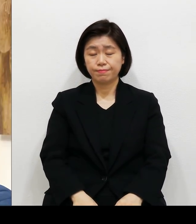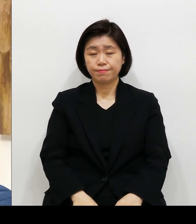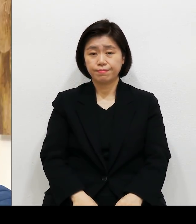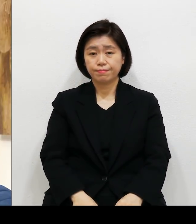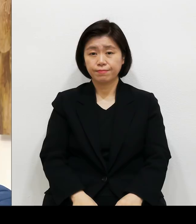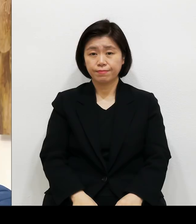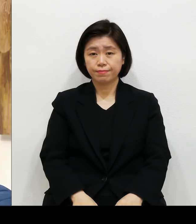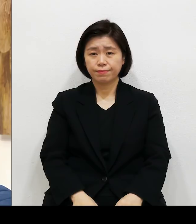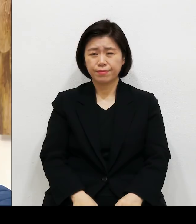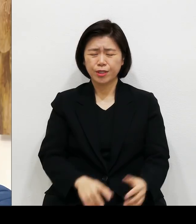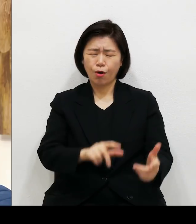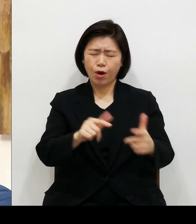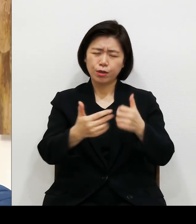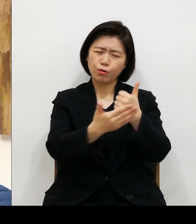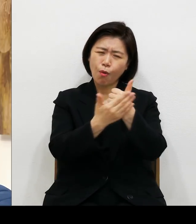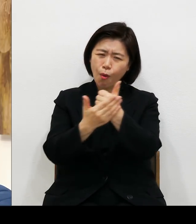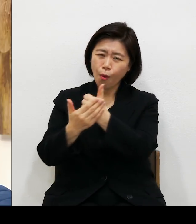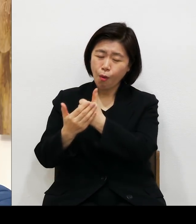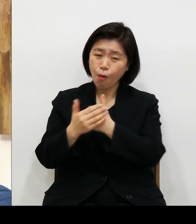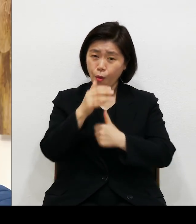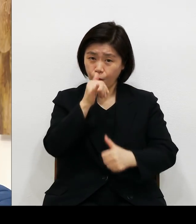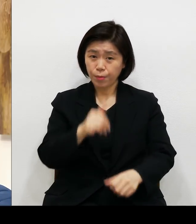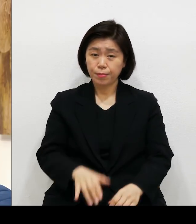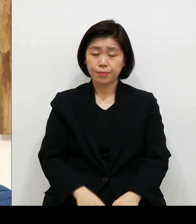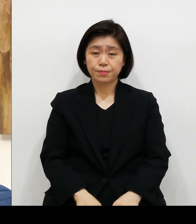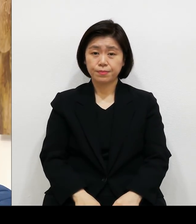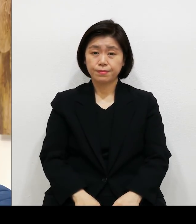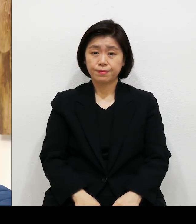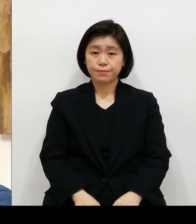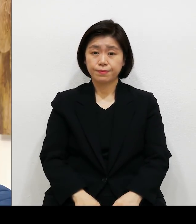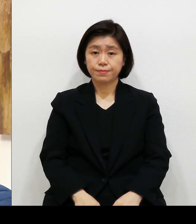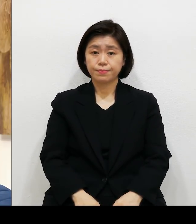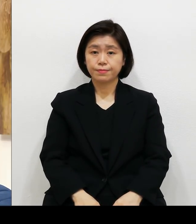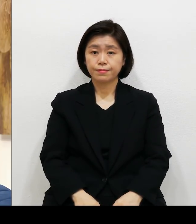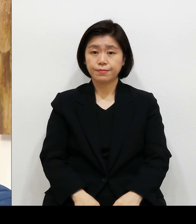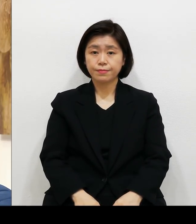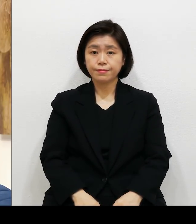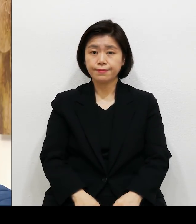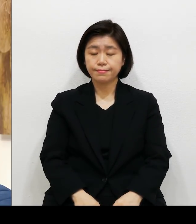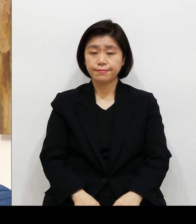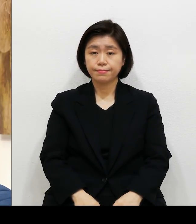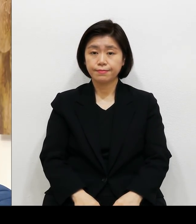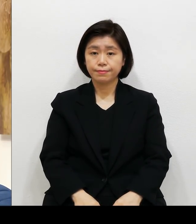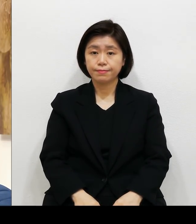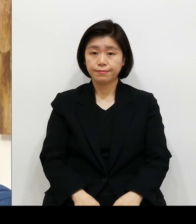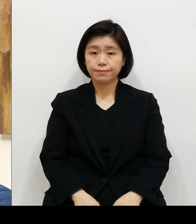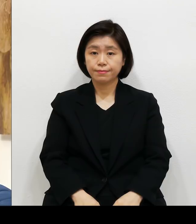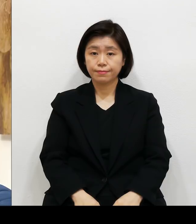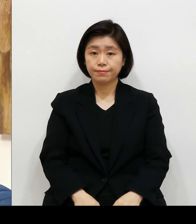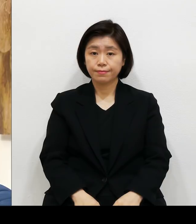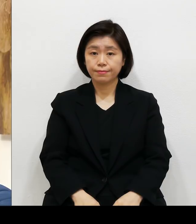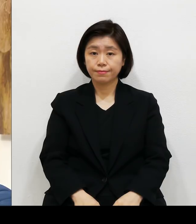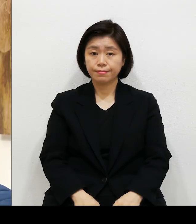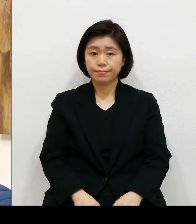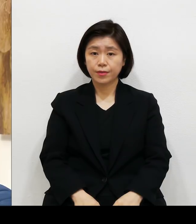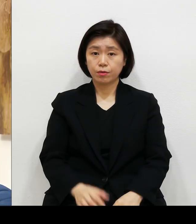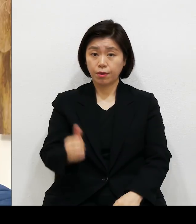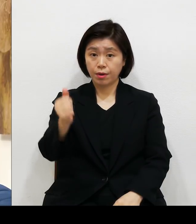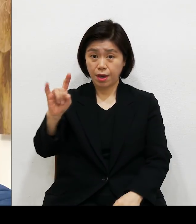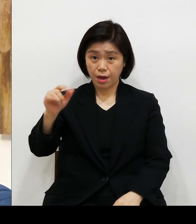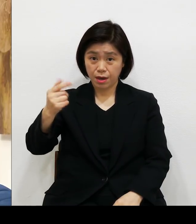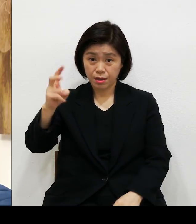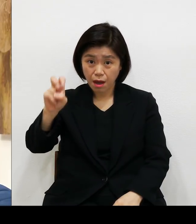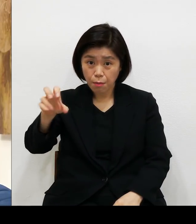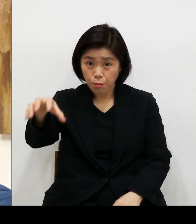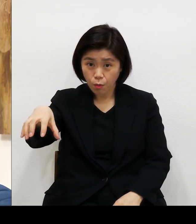하여튼 그런 많은 도움이 있었어요. 정말. 그래서 그분이 그쪽 지역에서 안 됐다라는 게 이해가 됐죠.